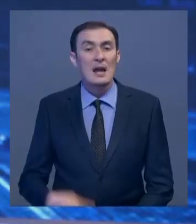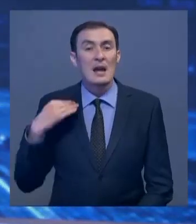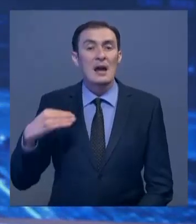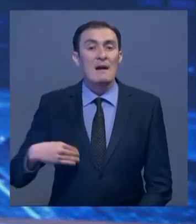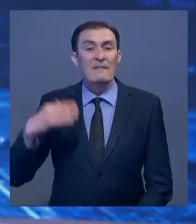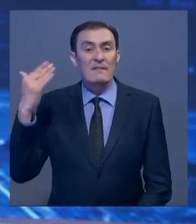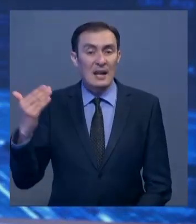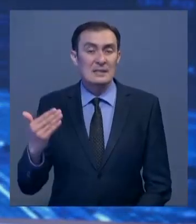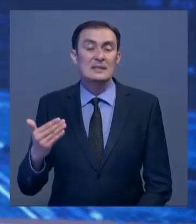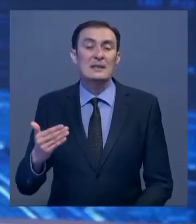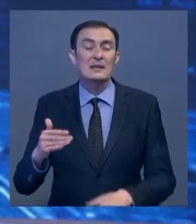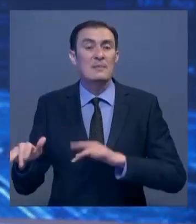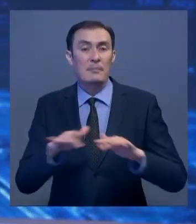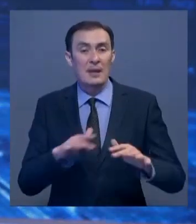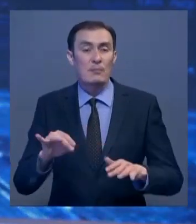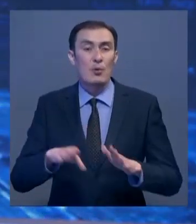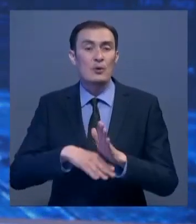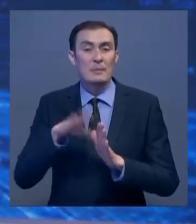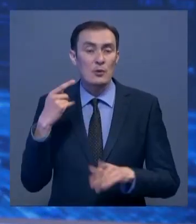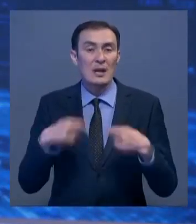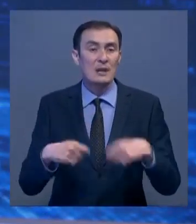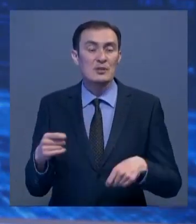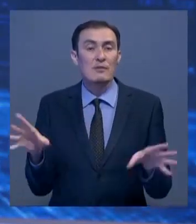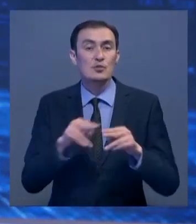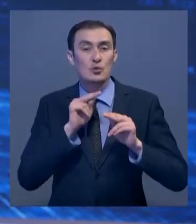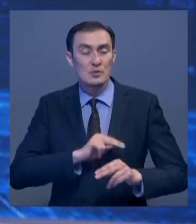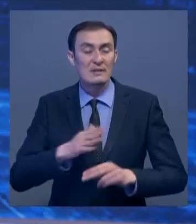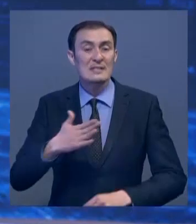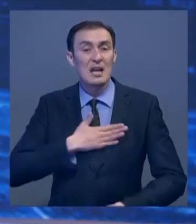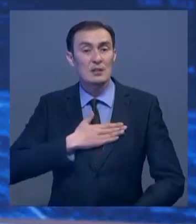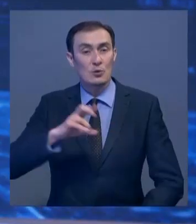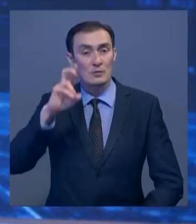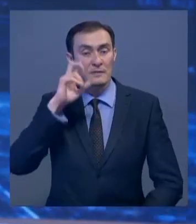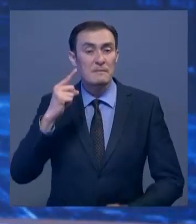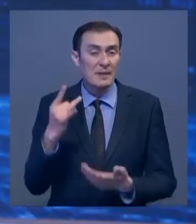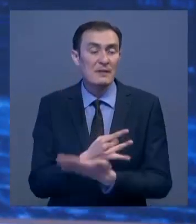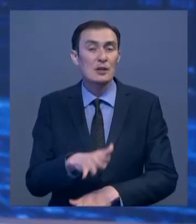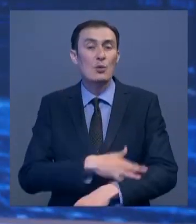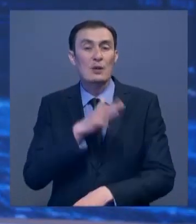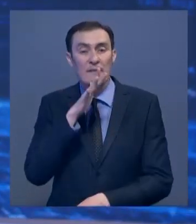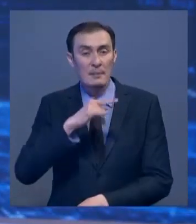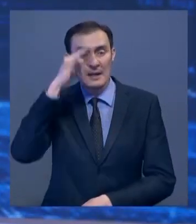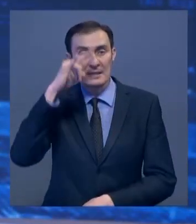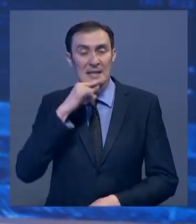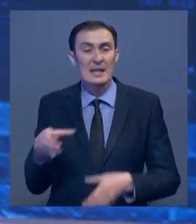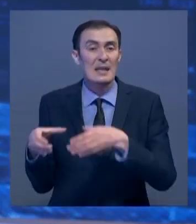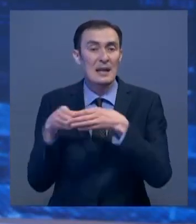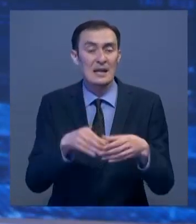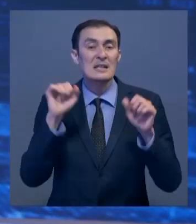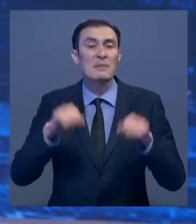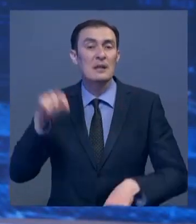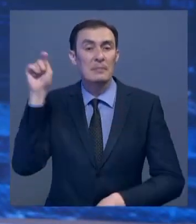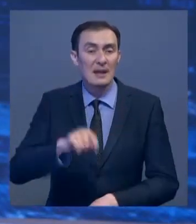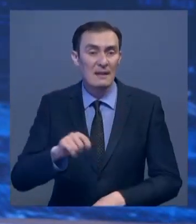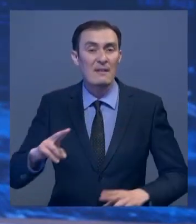Во Франции завершилась серия мероприятий по укреплению экономического сотрудничества с нашей страной. Впервые за долгое время казахстанская делегация смогла